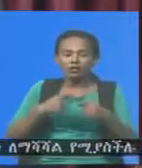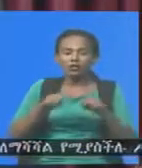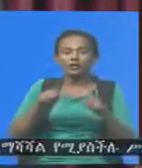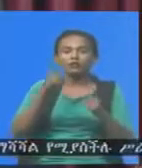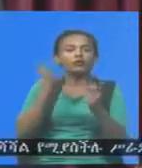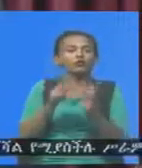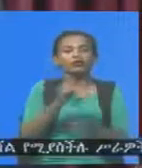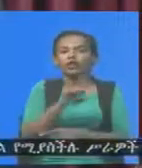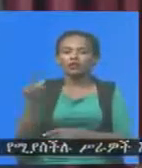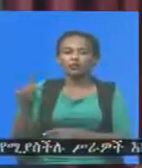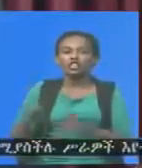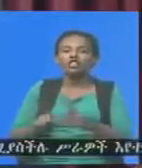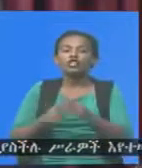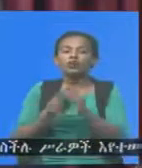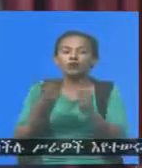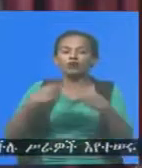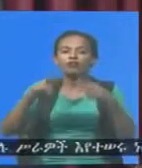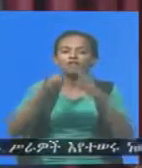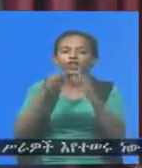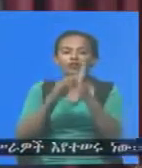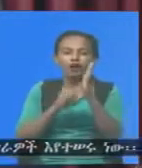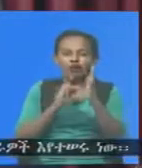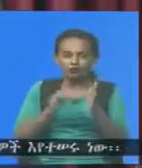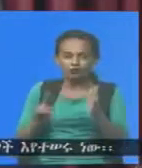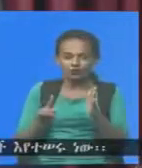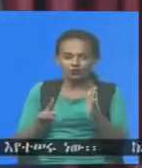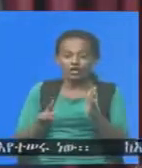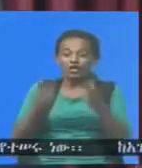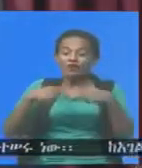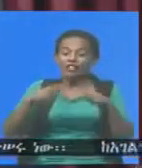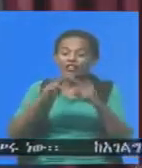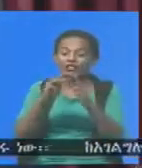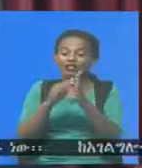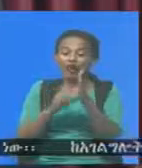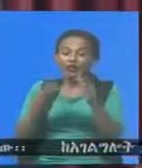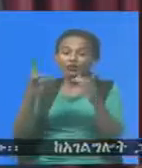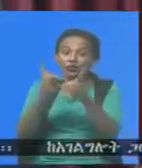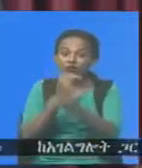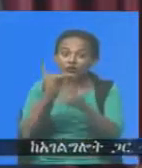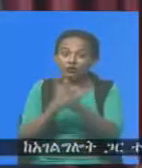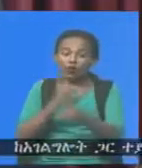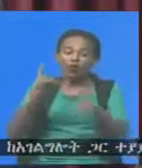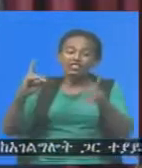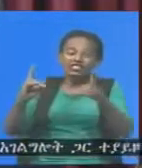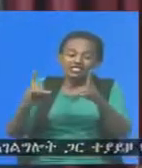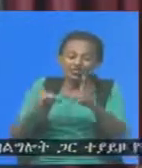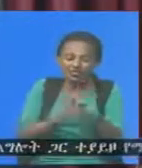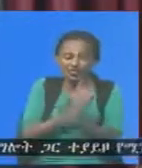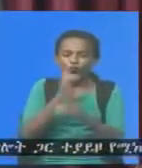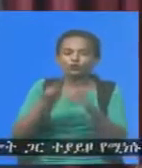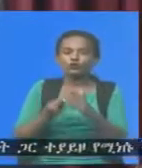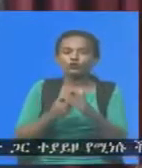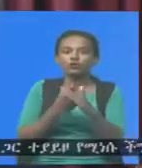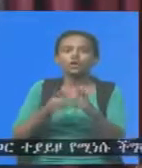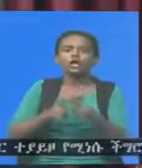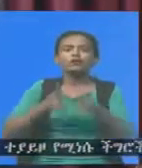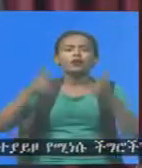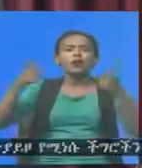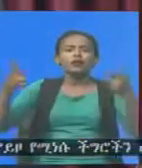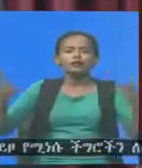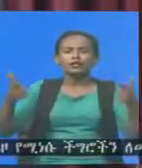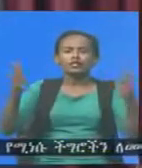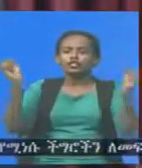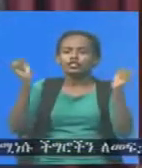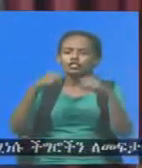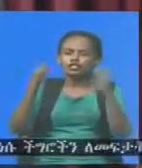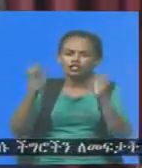ጀማሪ ፌደራል ስርዓት ነው። የፌደራል ስርዓት በተፈጥሮ ሲፈጥረው ጭምር ትላልቅ ግጭት የሚያስቀር